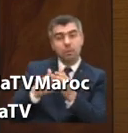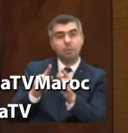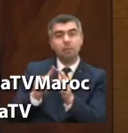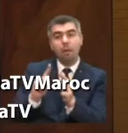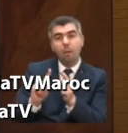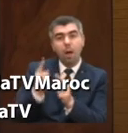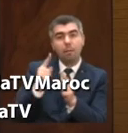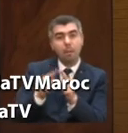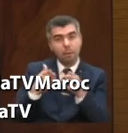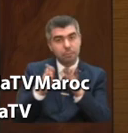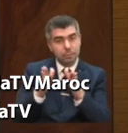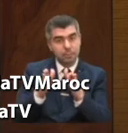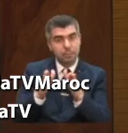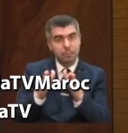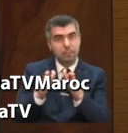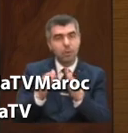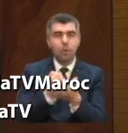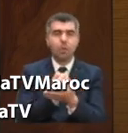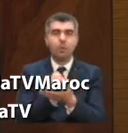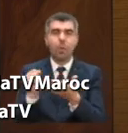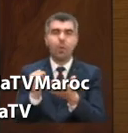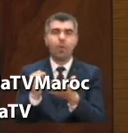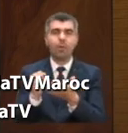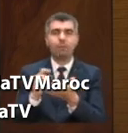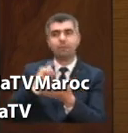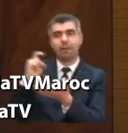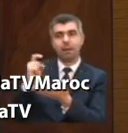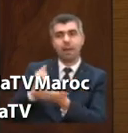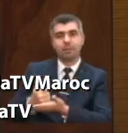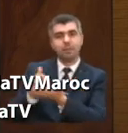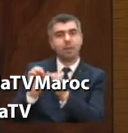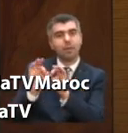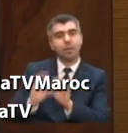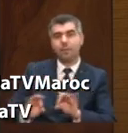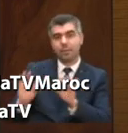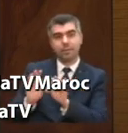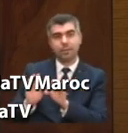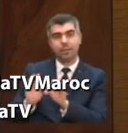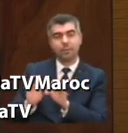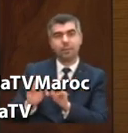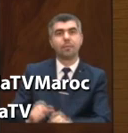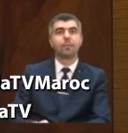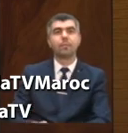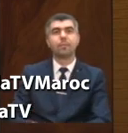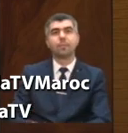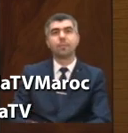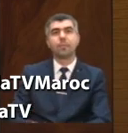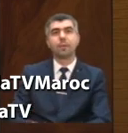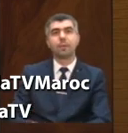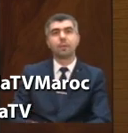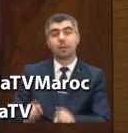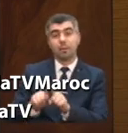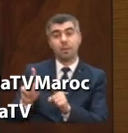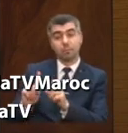نشاط اقتصادي ينطلق غنحيدوه من الاستفادة، لا نملك آلية لإلزامه إلا هذه، يجب أن